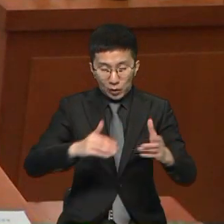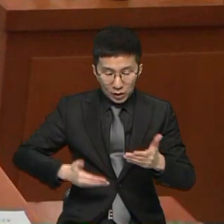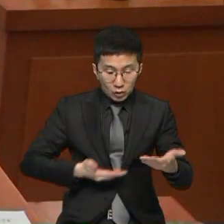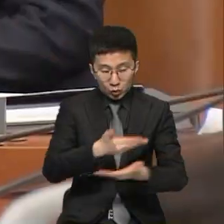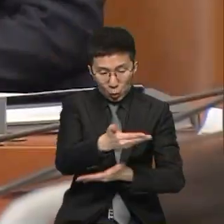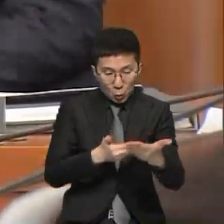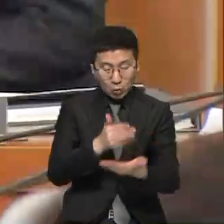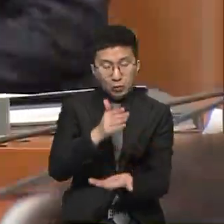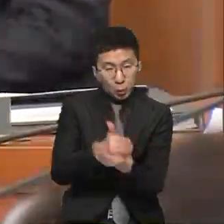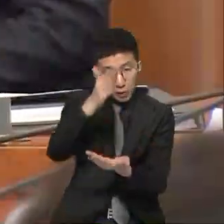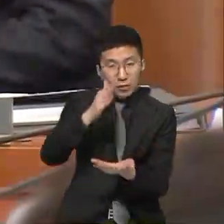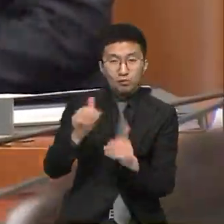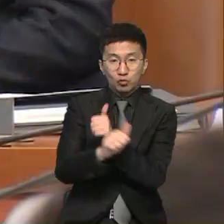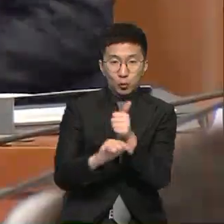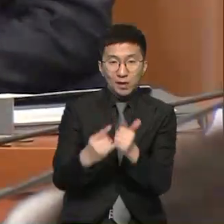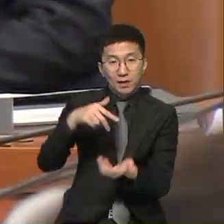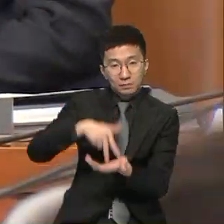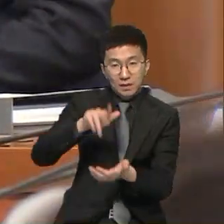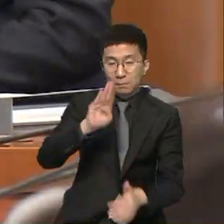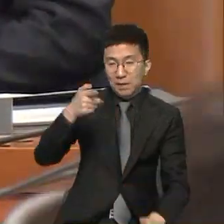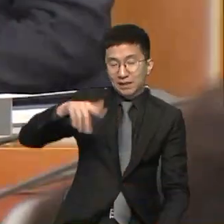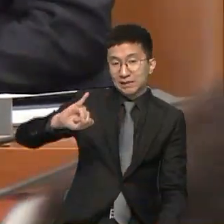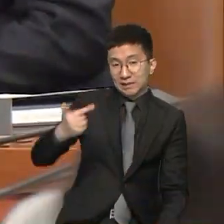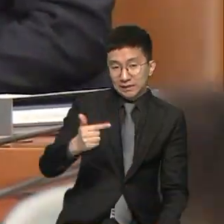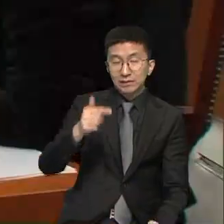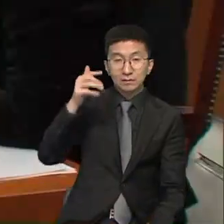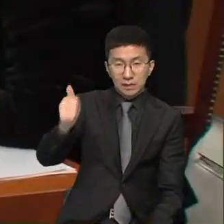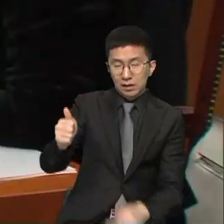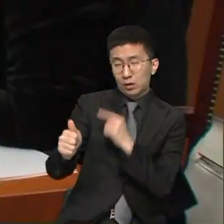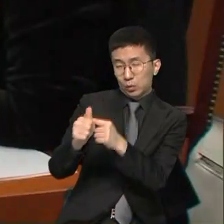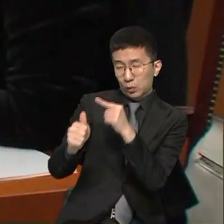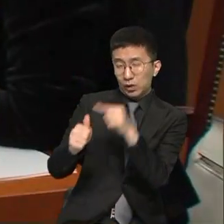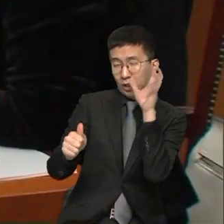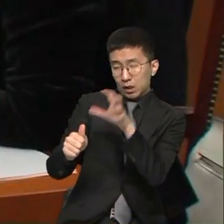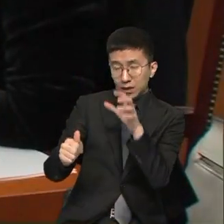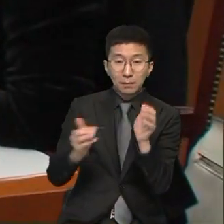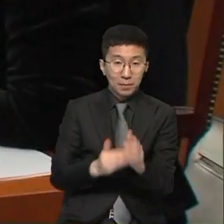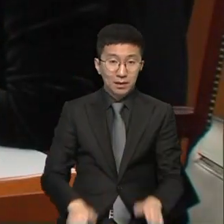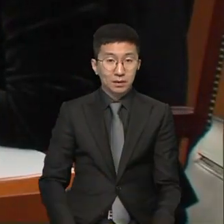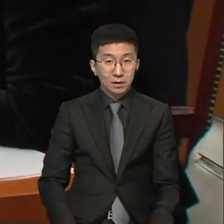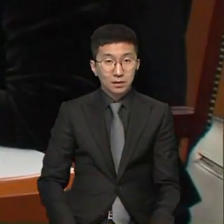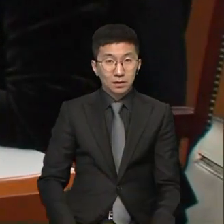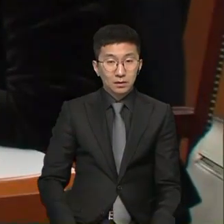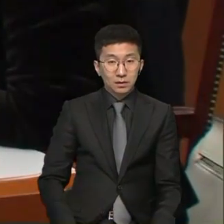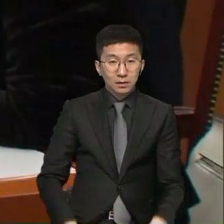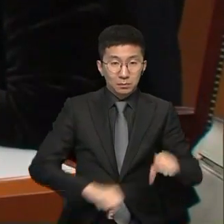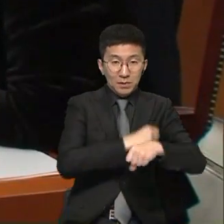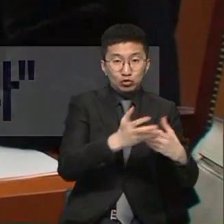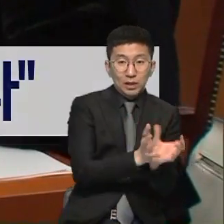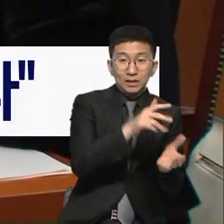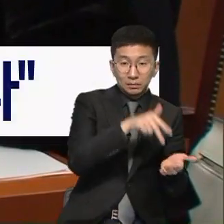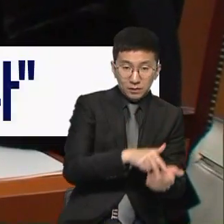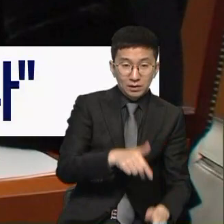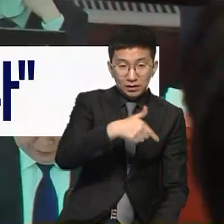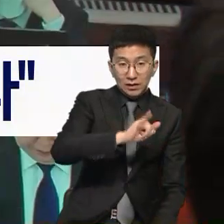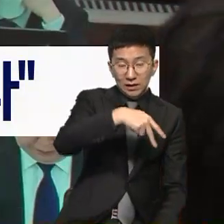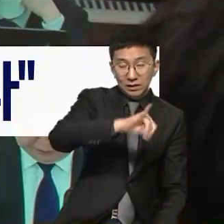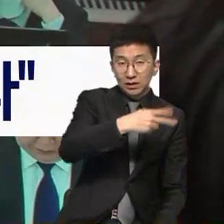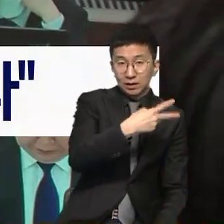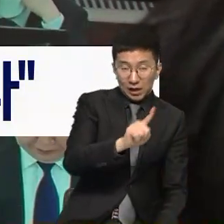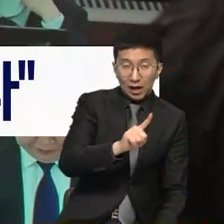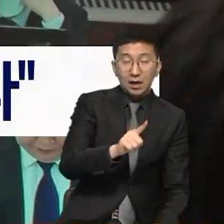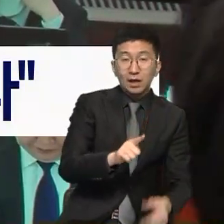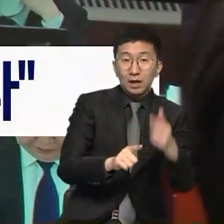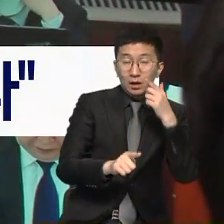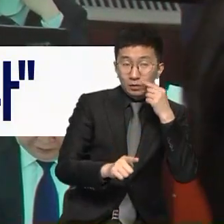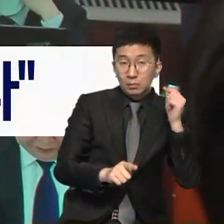외교통일위원회에선 박진 장관이 집중 공격을 받았습니다. 야당 의원들은 기시다 일본 총리가 윤 대통령에게 독도,